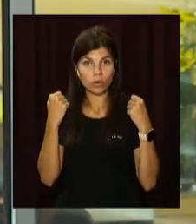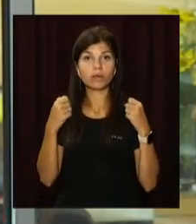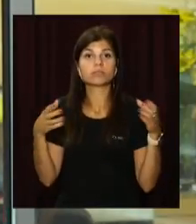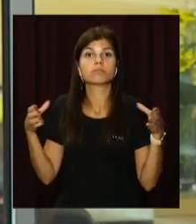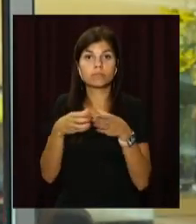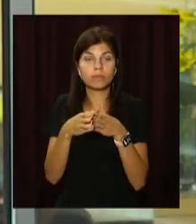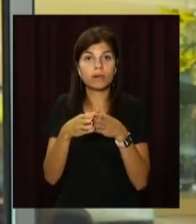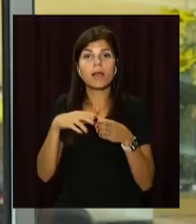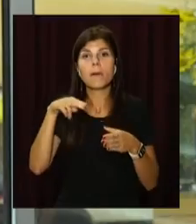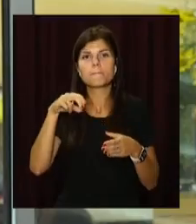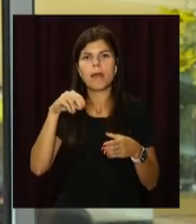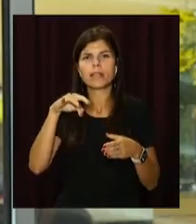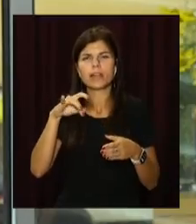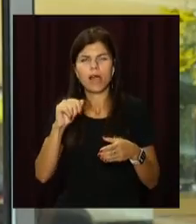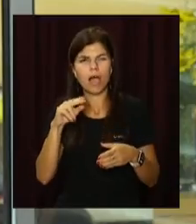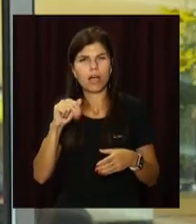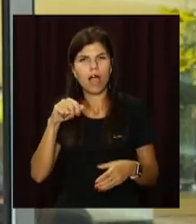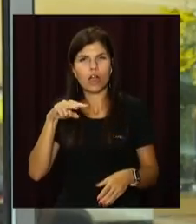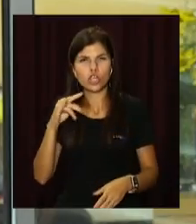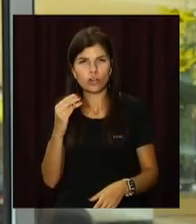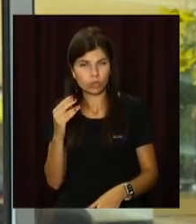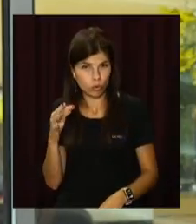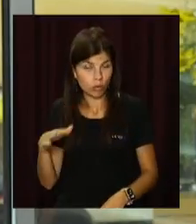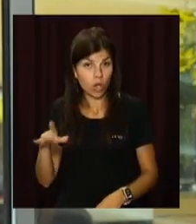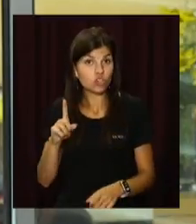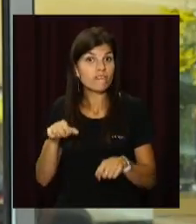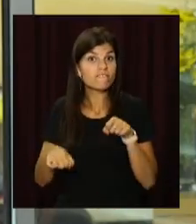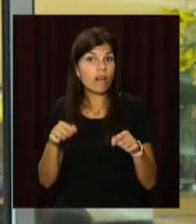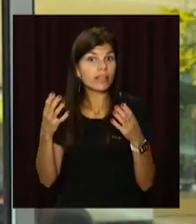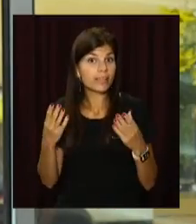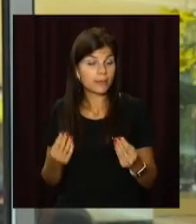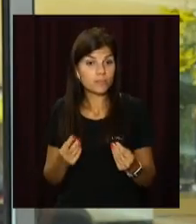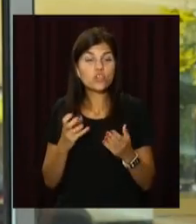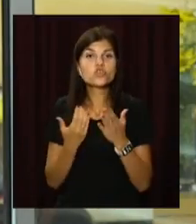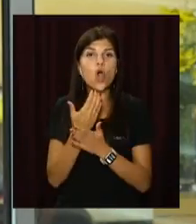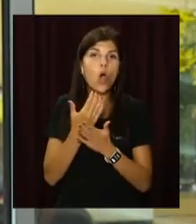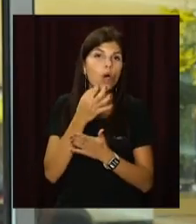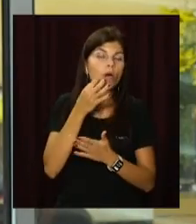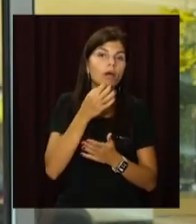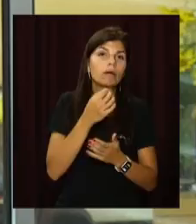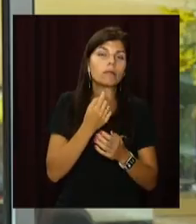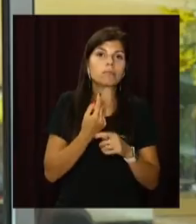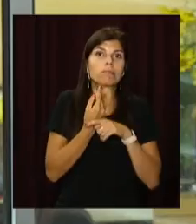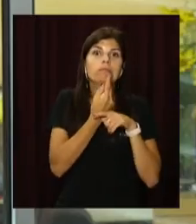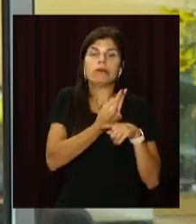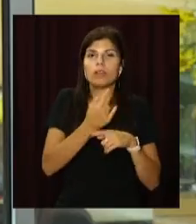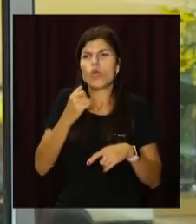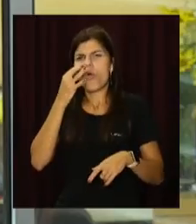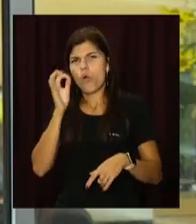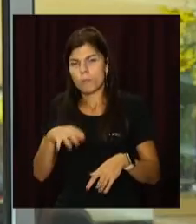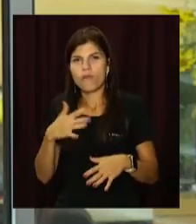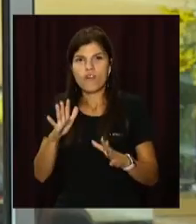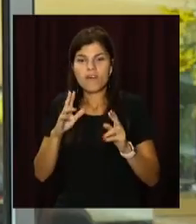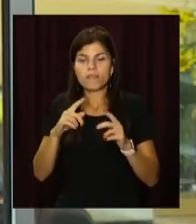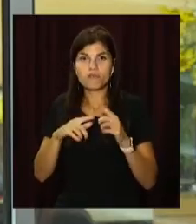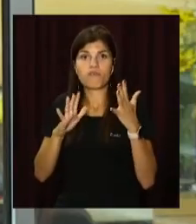майдані Петра Калнишевського, щоб провести разом велодень. Новачки та досвідчені велосипедисти об'єдналися вже вп'яте.